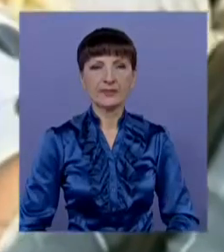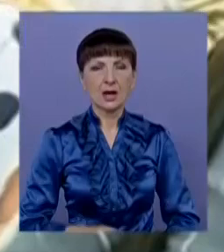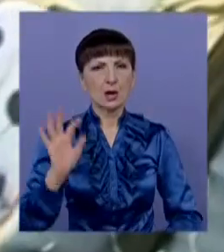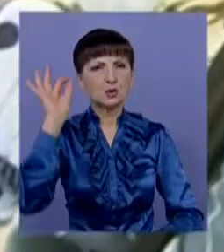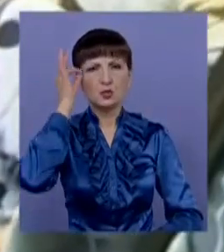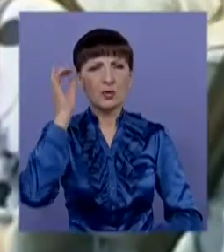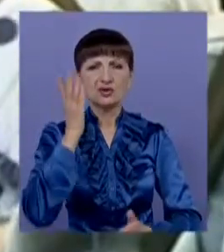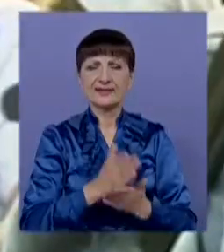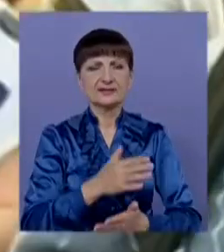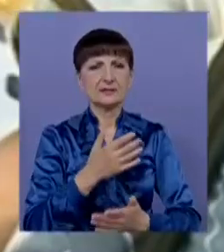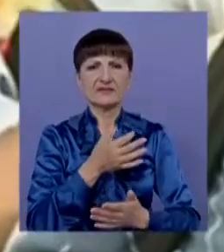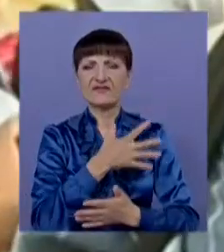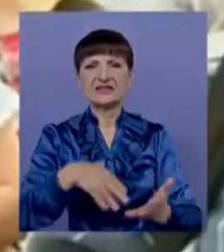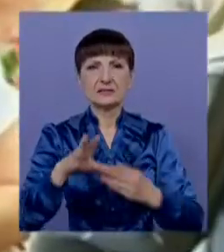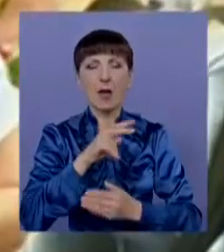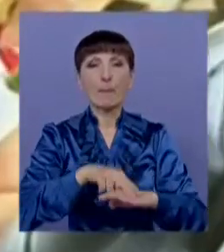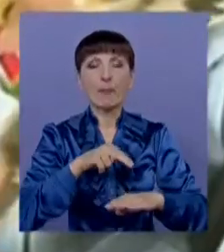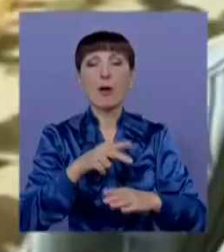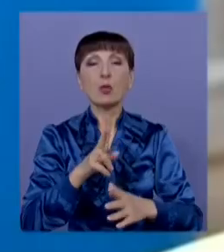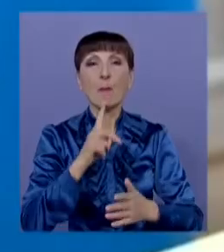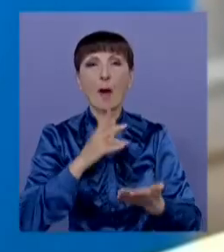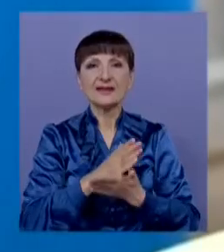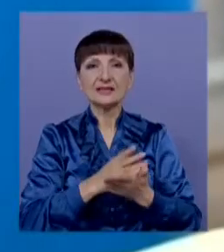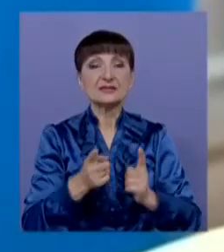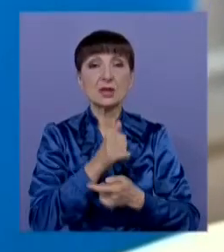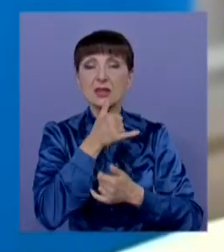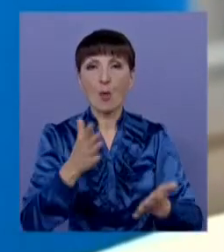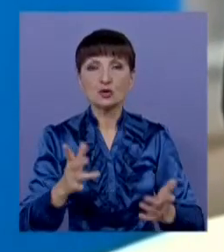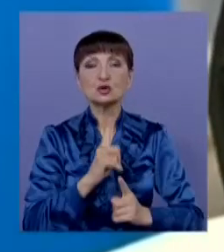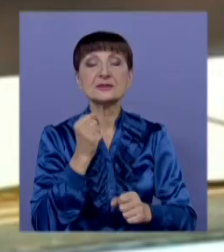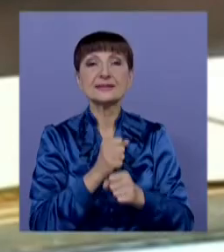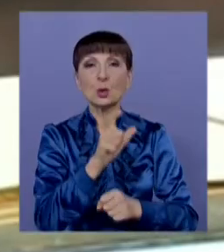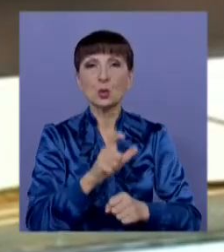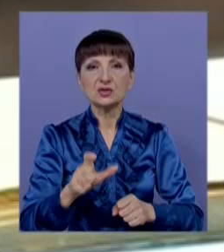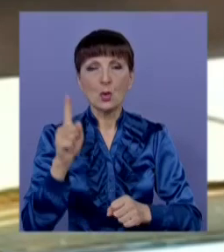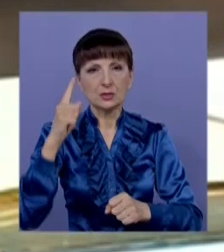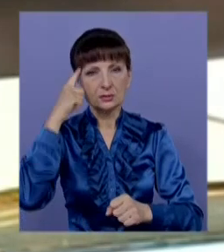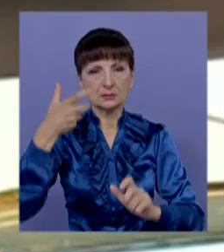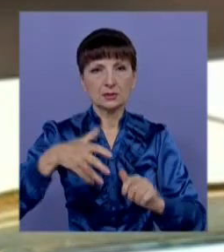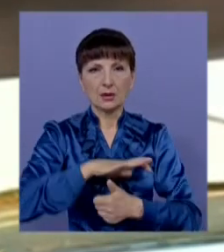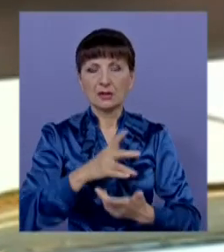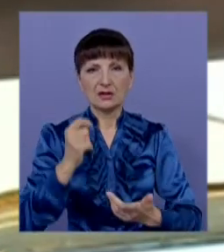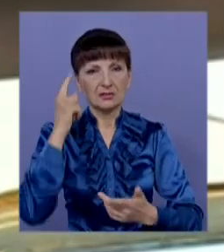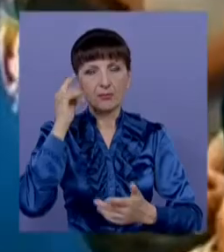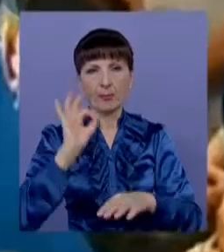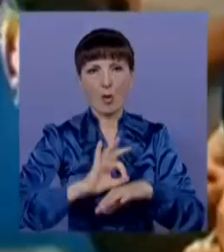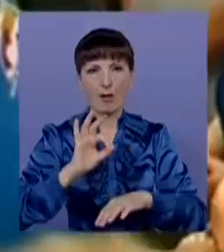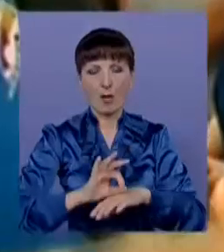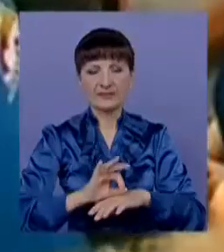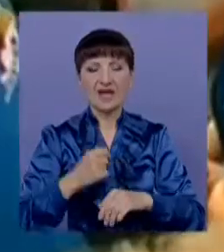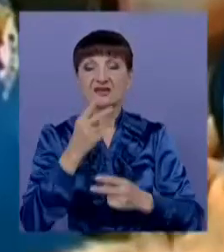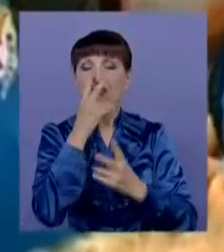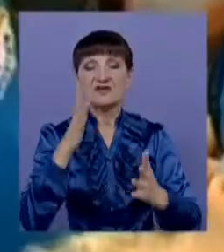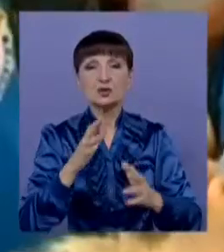Сумасшедшие есть везде, и политики не могут изменить это. Что можно сделать с людьми, у которых едет крыша и не все в порядке с головой? Я не